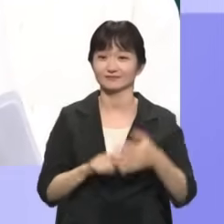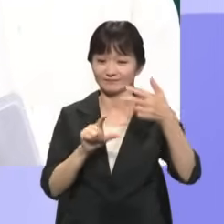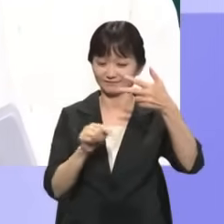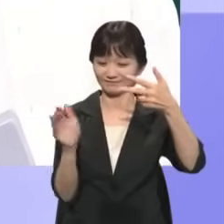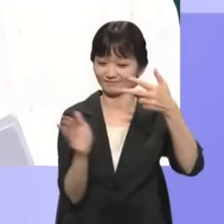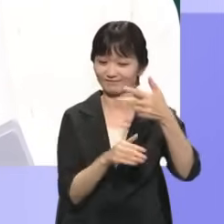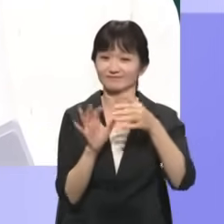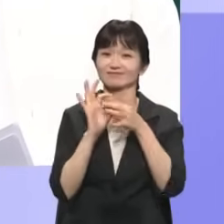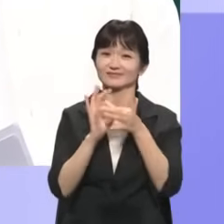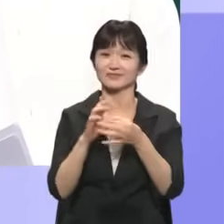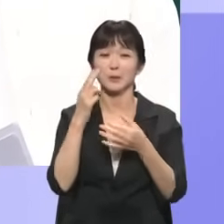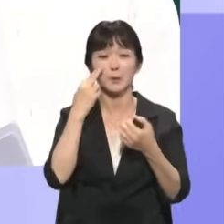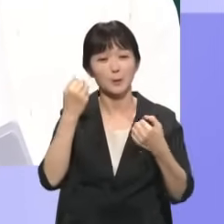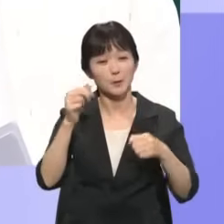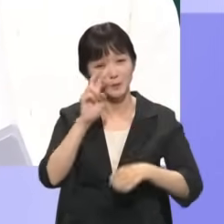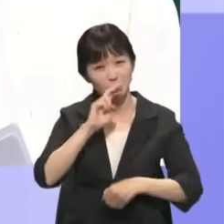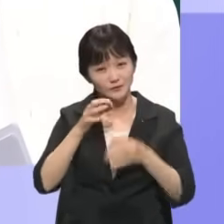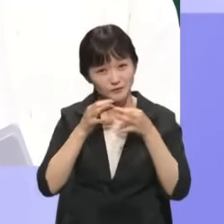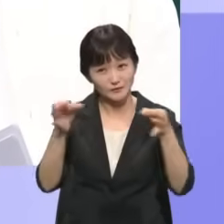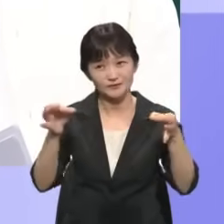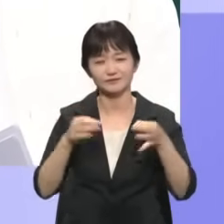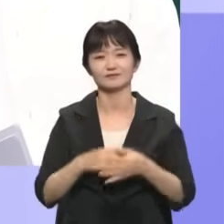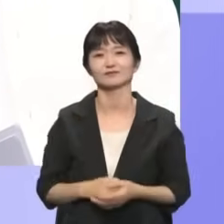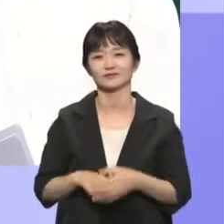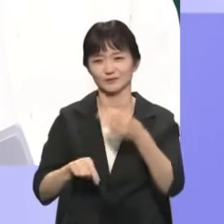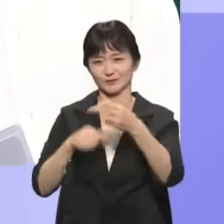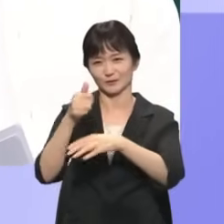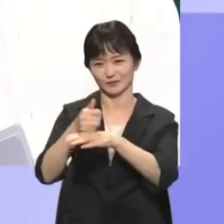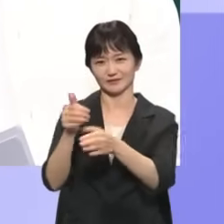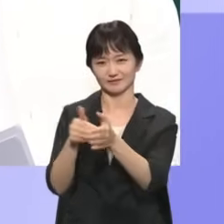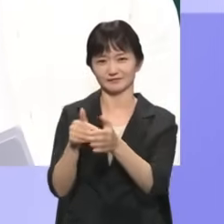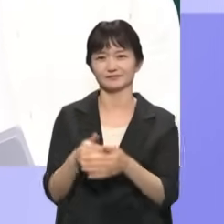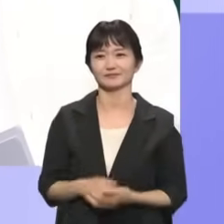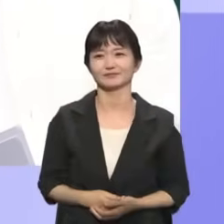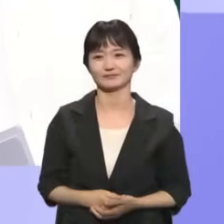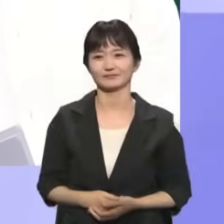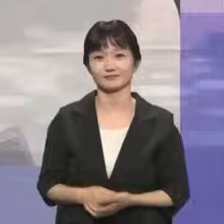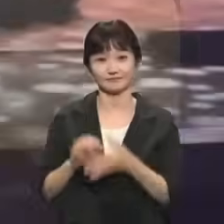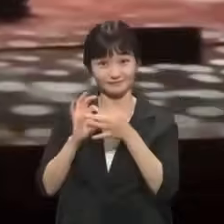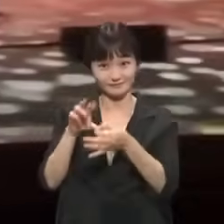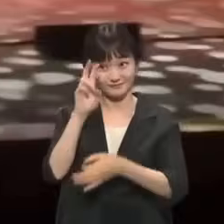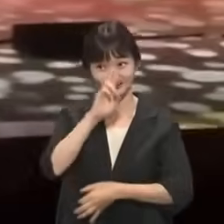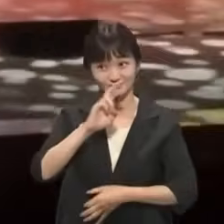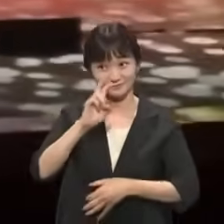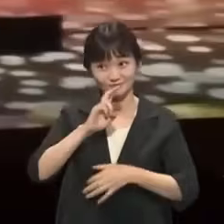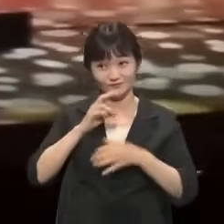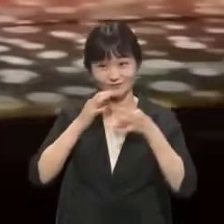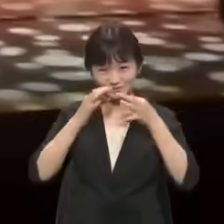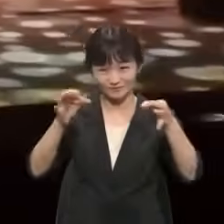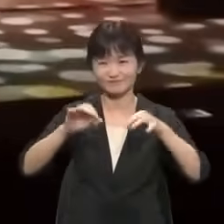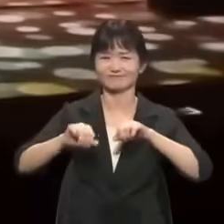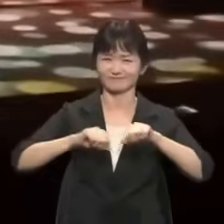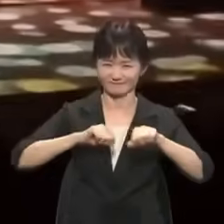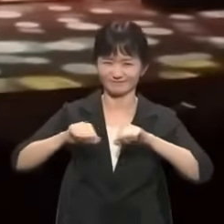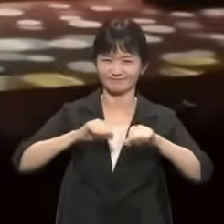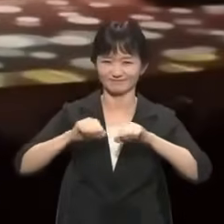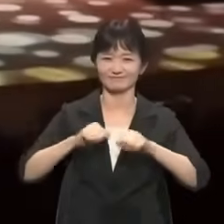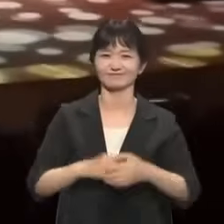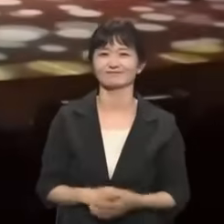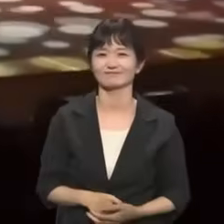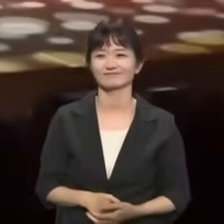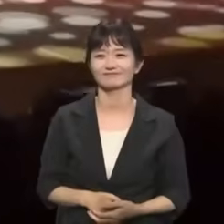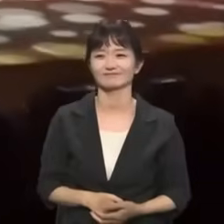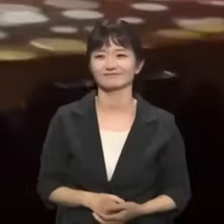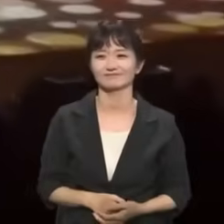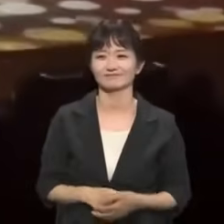지금 계속 공연하고 있고요. 5월 네. 말까지. 예. 아, 계속 이제 공연하고 활발한 네. 활동하고 계신 거군요.